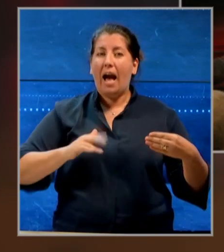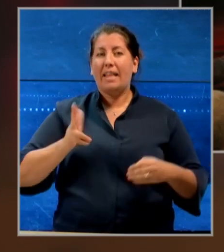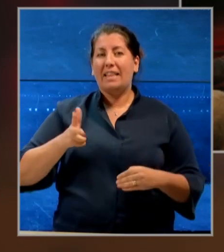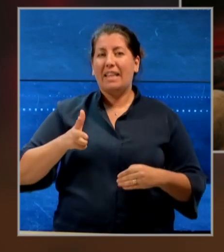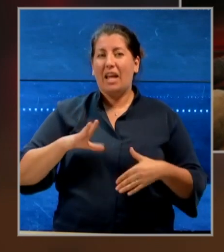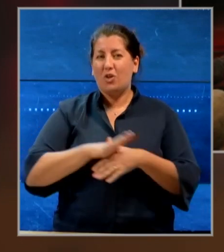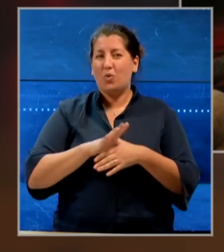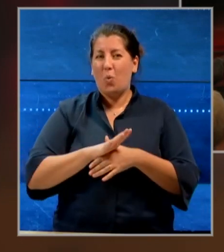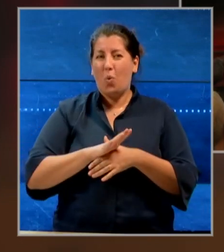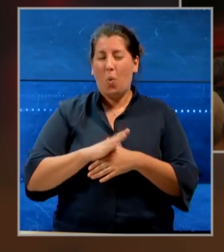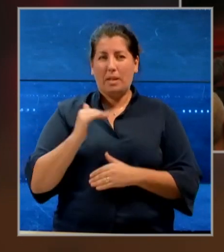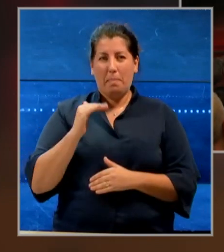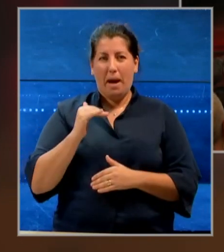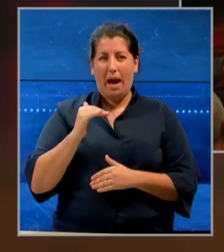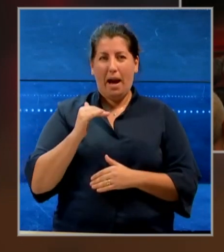Un applauso a voi.